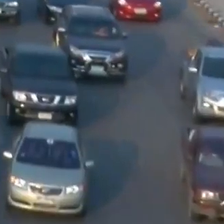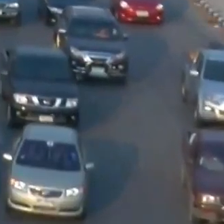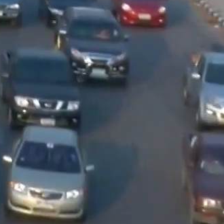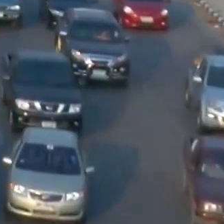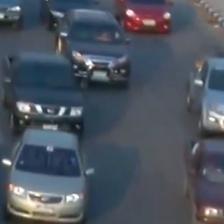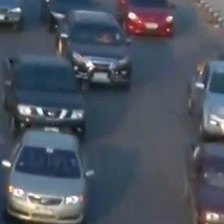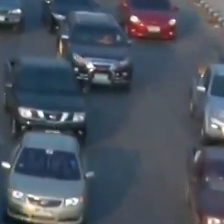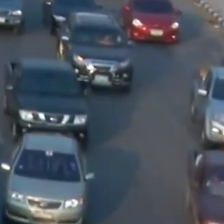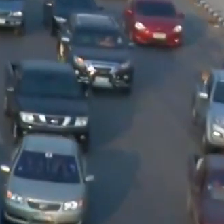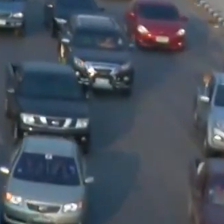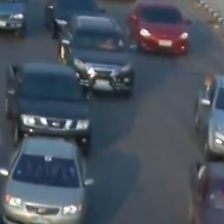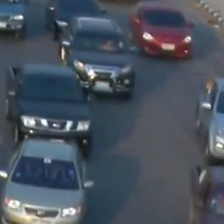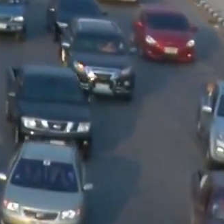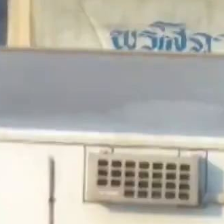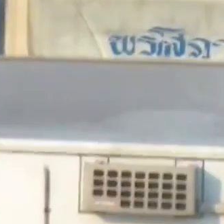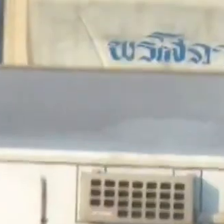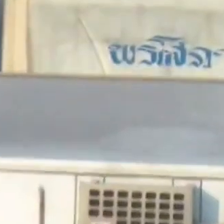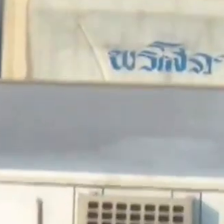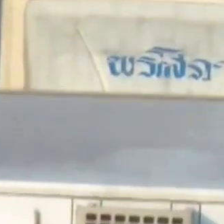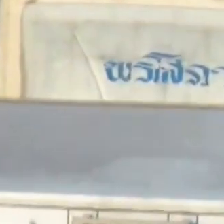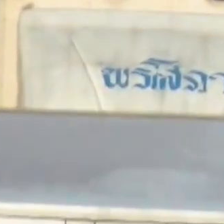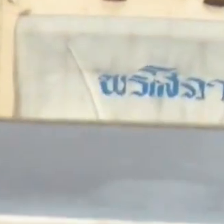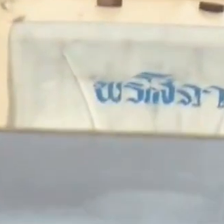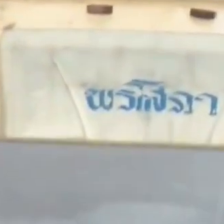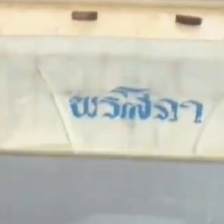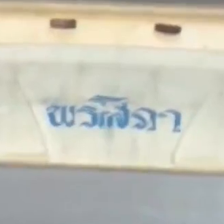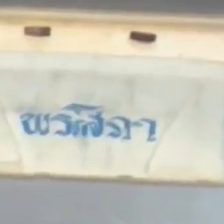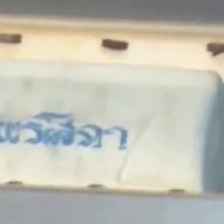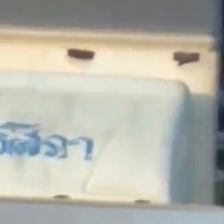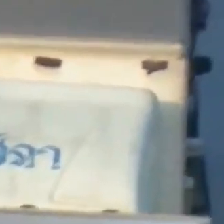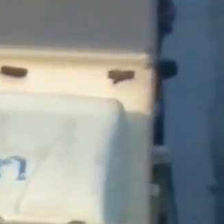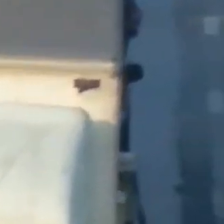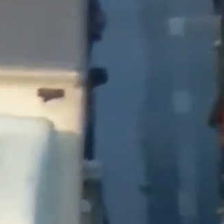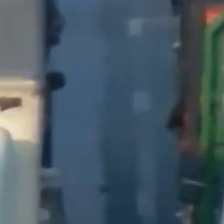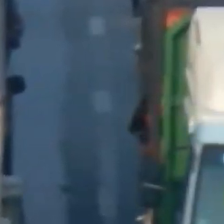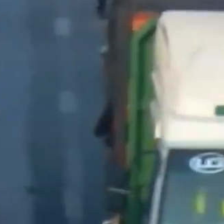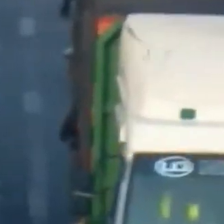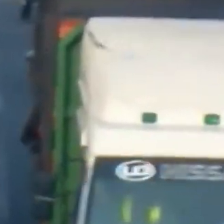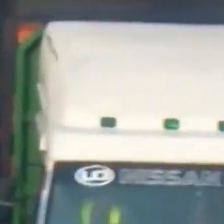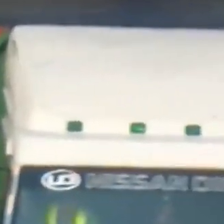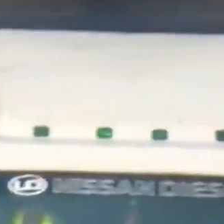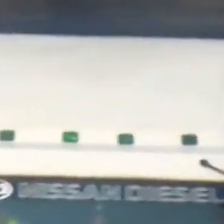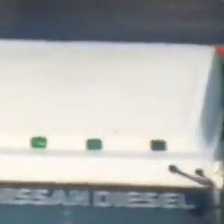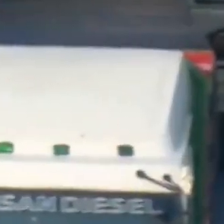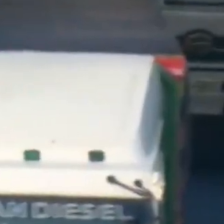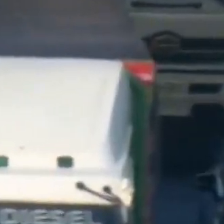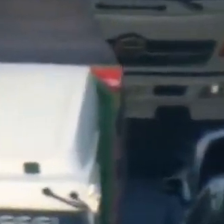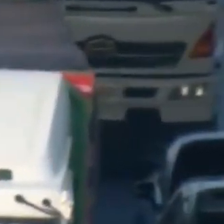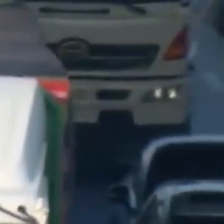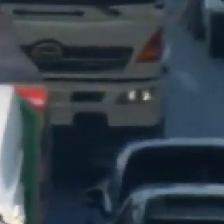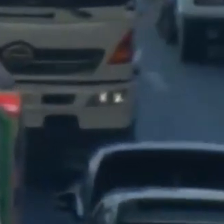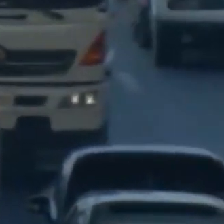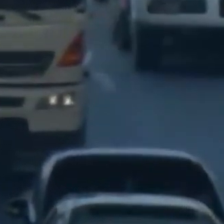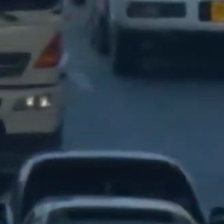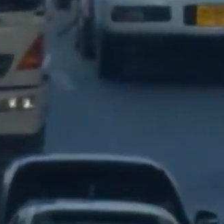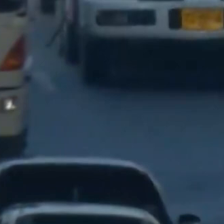มีการส่งต่อข้อมูลนะครับแนะนำว่าการนำกรอบทะเบียนรถที่สกรีนลายกราฟิกเป็นลายเดียวกับป้ายประมูลไม่ถือว่าผิดกฎหม